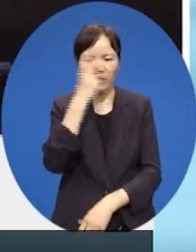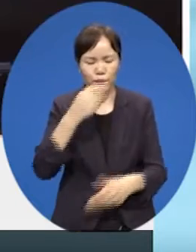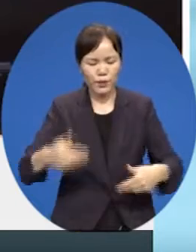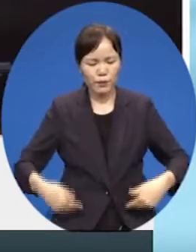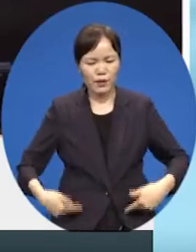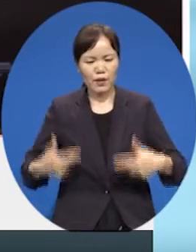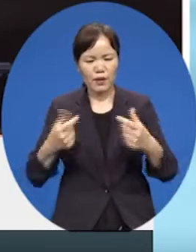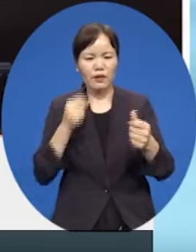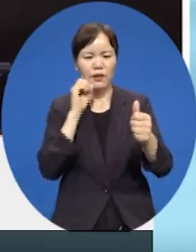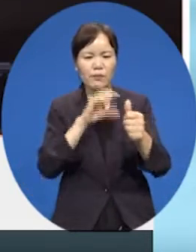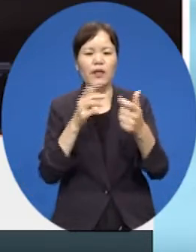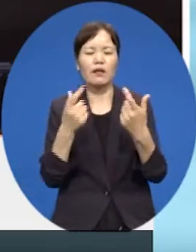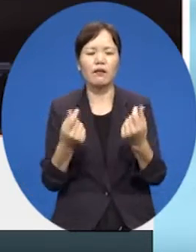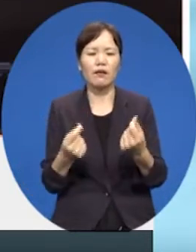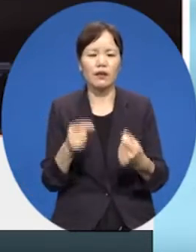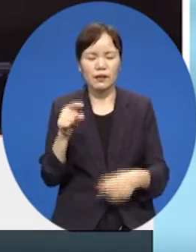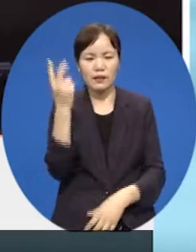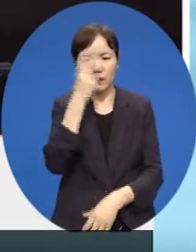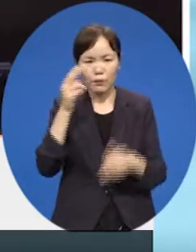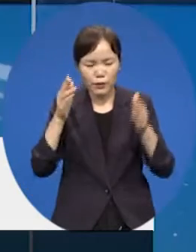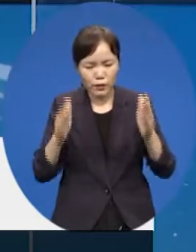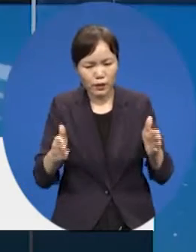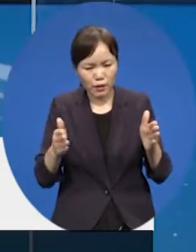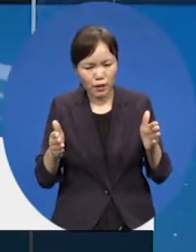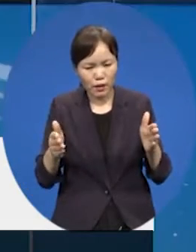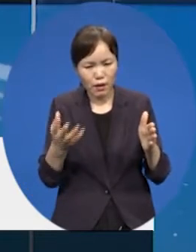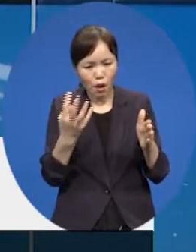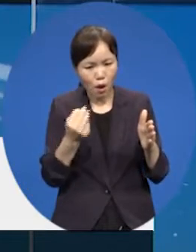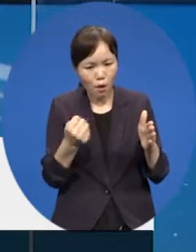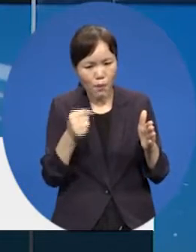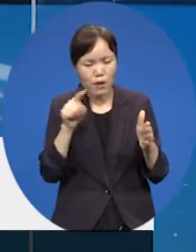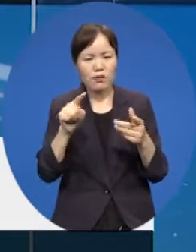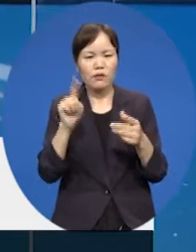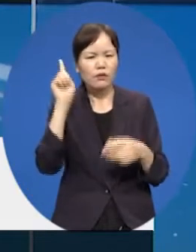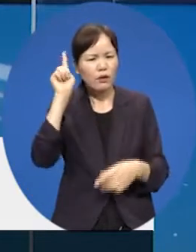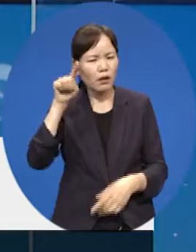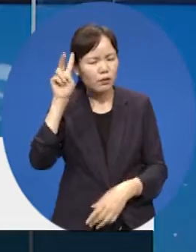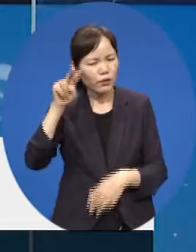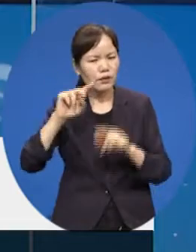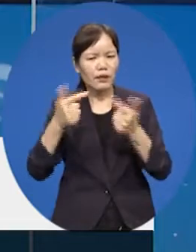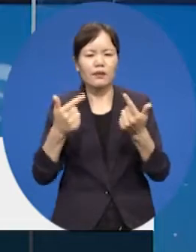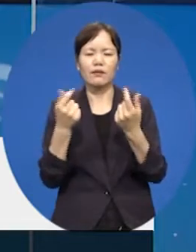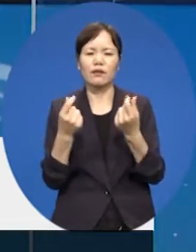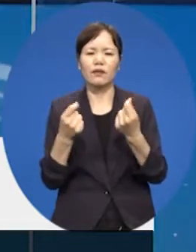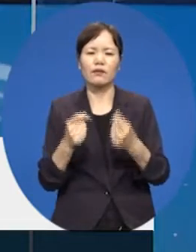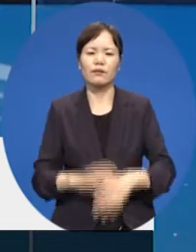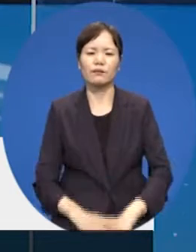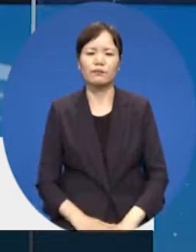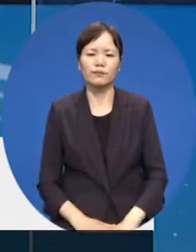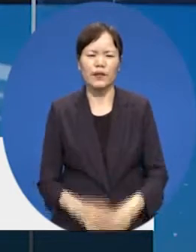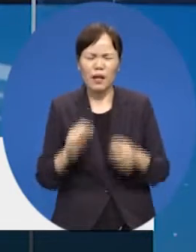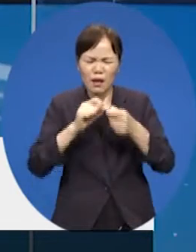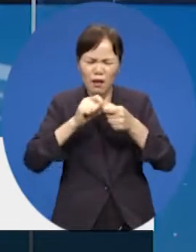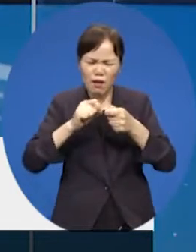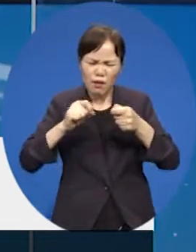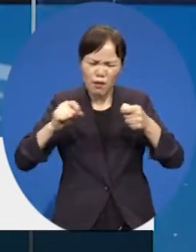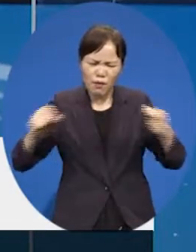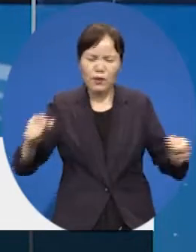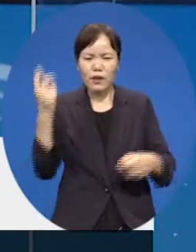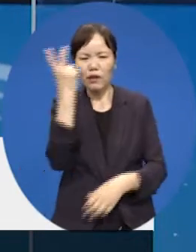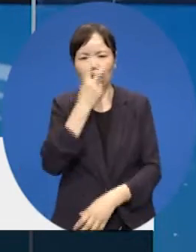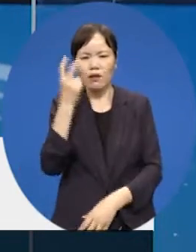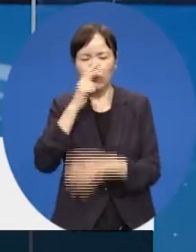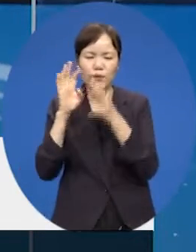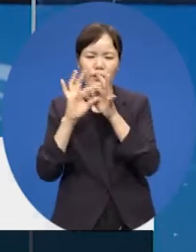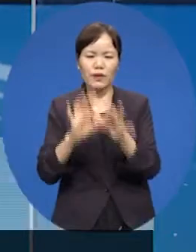라고 말을 한 것 같고 그 검토 기간이 어느정도 1 것인가 그건 하루에 틀은 아닌 거 같고 앞으로 상당기간 그래서 검토가